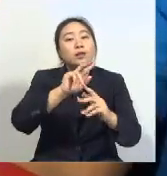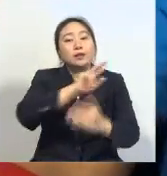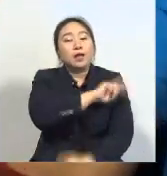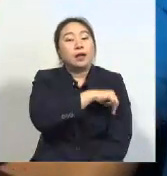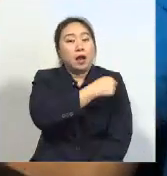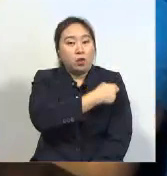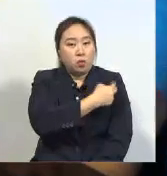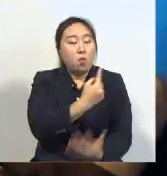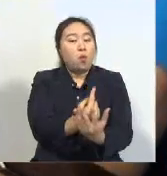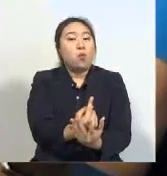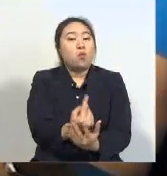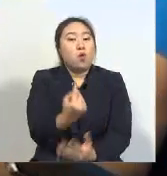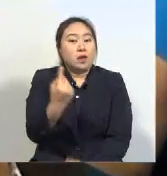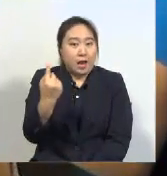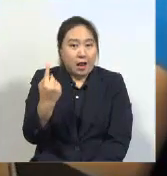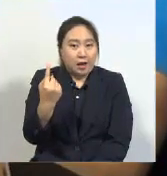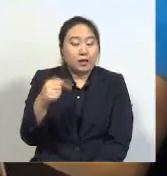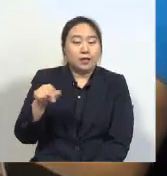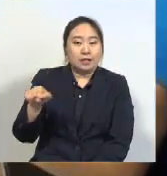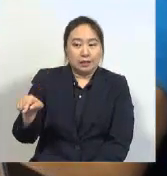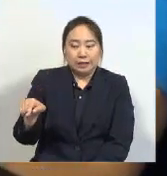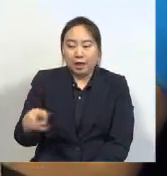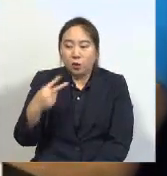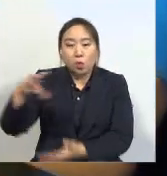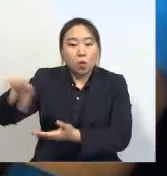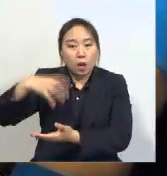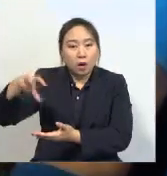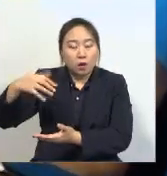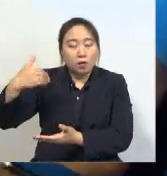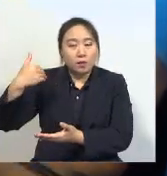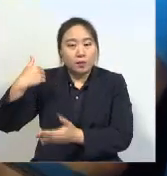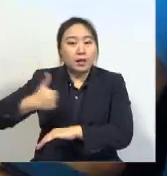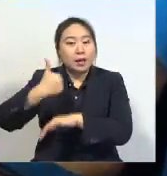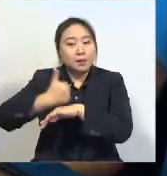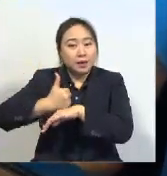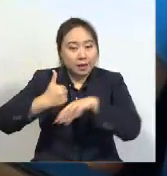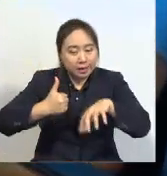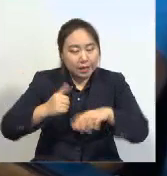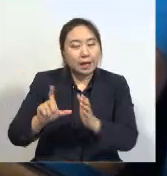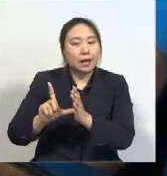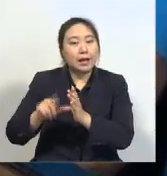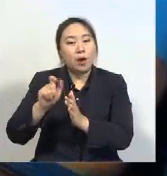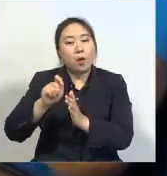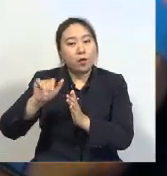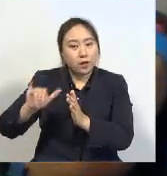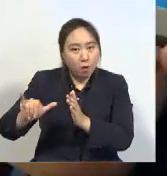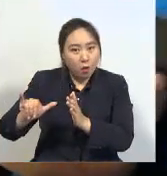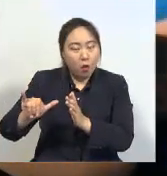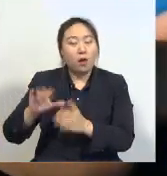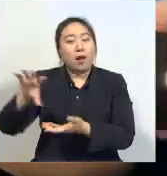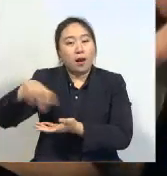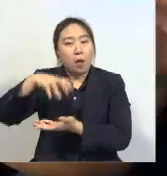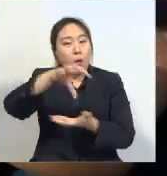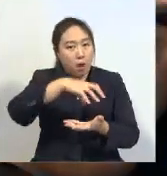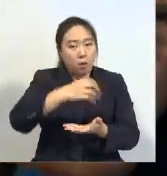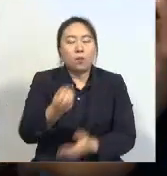านอธิบดีโอภาสของกรมวิทย์แล้วก็ท่านเลขาอย.ไพศาลคุณหมอไพศาลเนี่ยท่